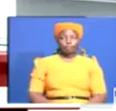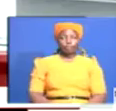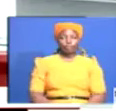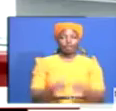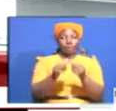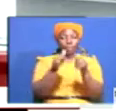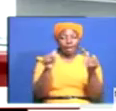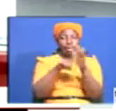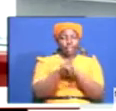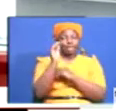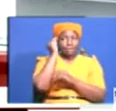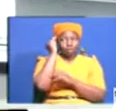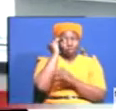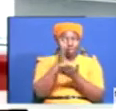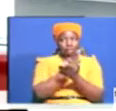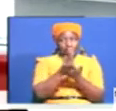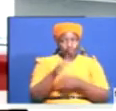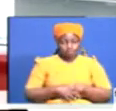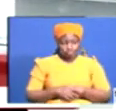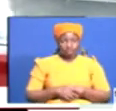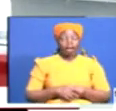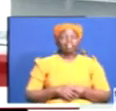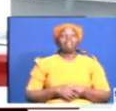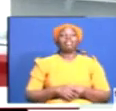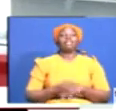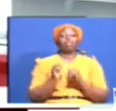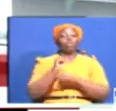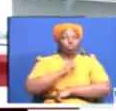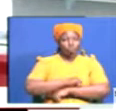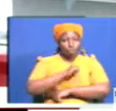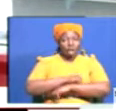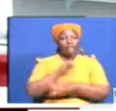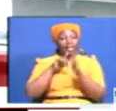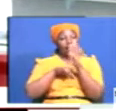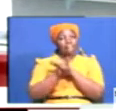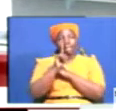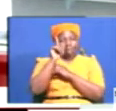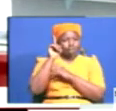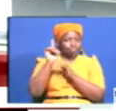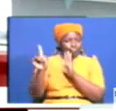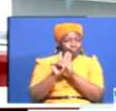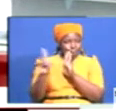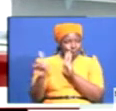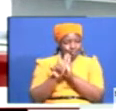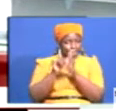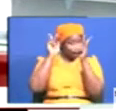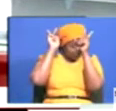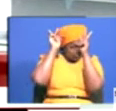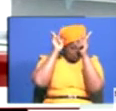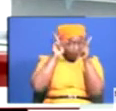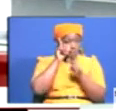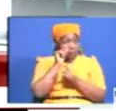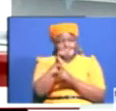Na kwenye sekta ya elimu ni kuwa shule za kutwa katika kaunti za Mombasa, Kakamega na katika maeneo bunge sita zitafungwa mnamo Jumatatu tarehe